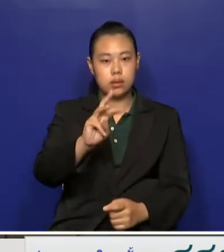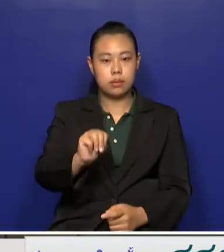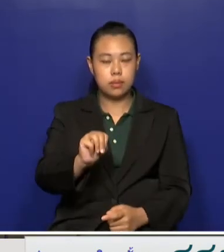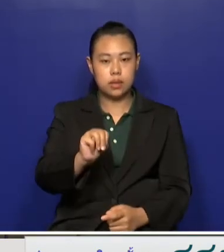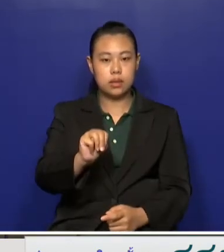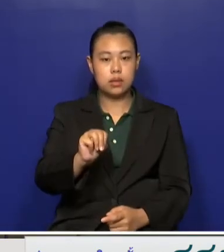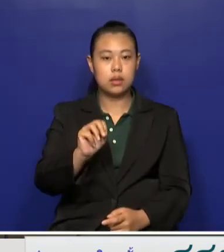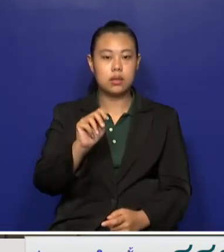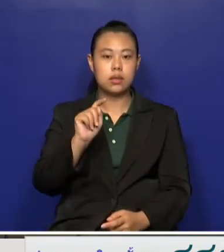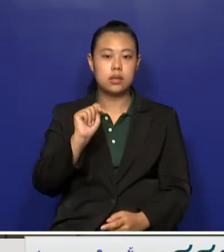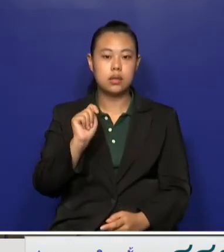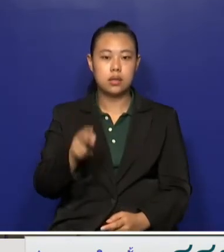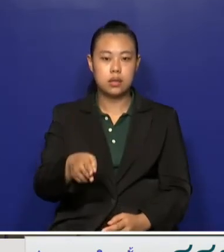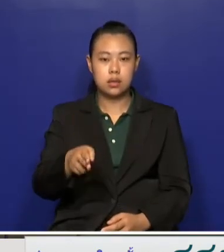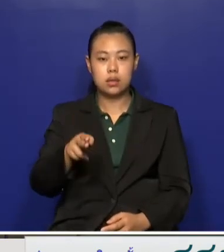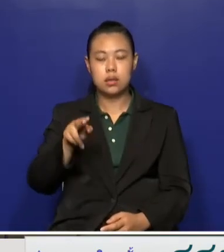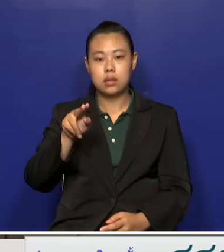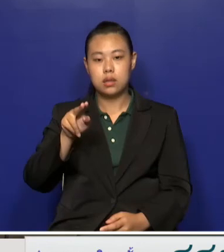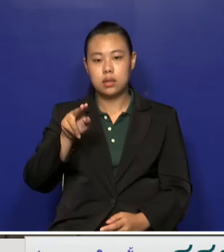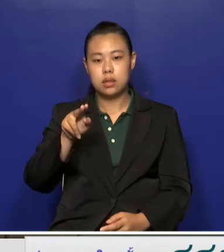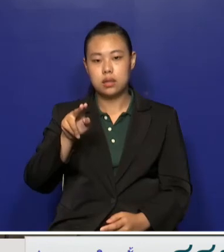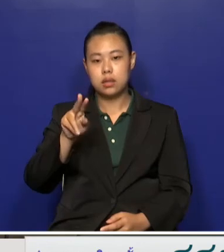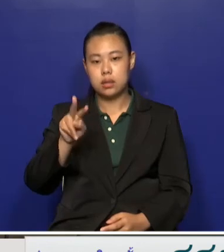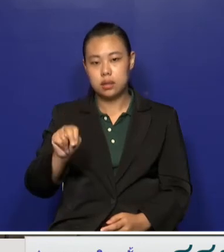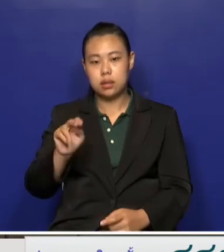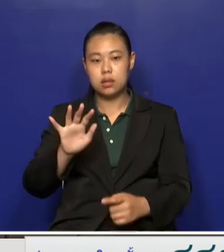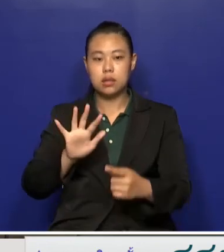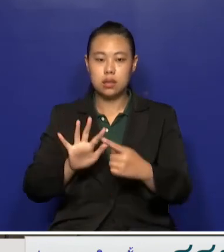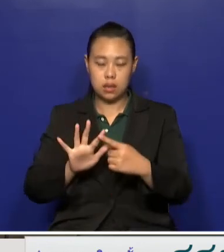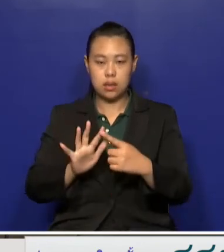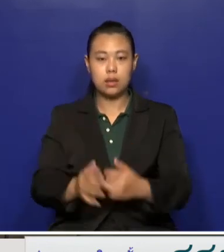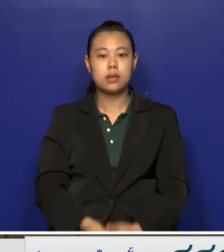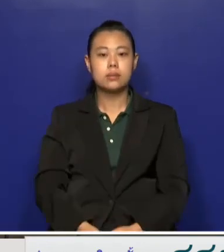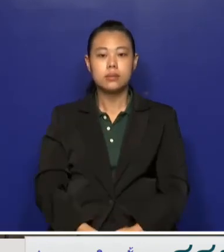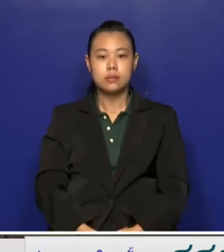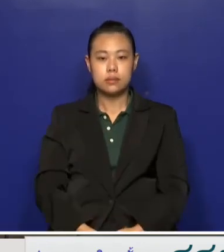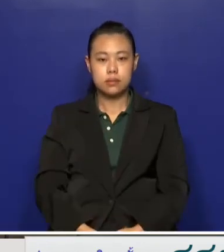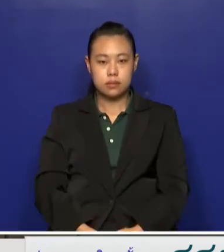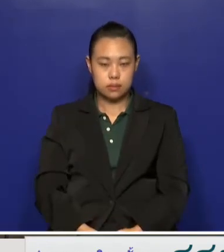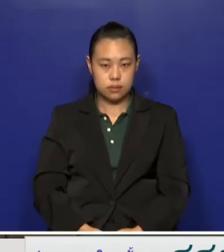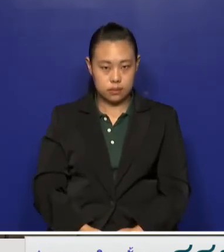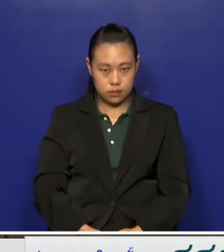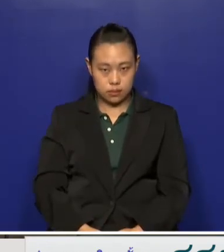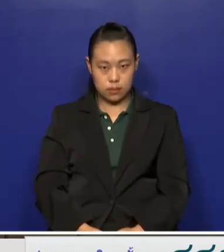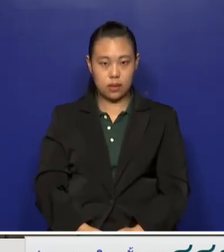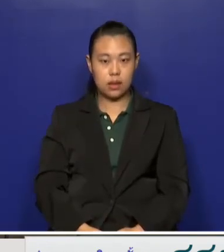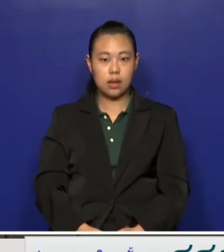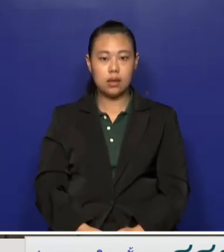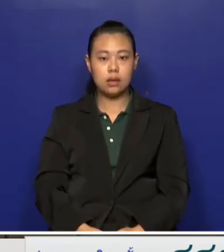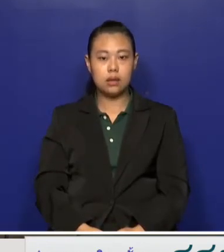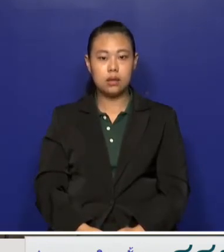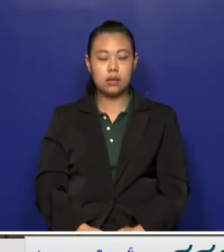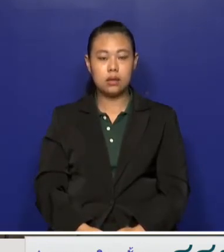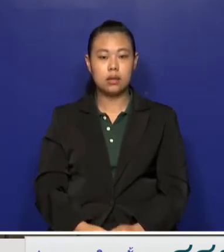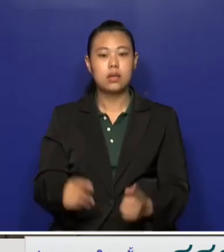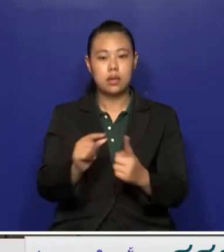กั้นพัฒนาการของเด็กไทยครับการศึกษาไทยใช้คำว่าสมรรถน